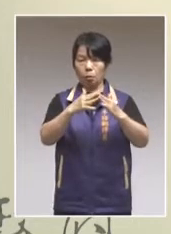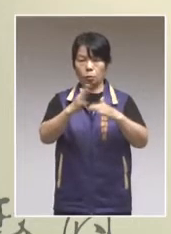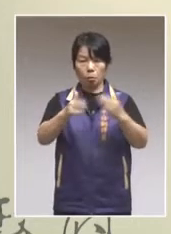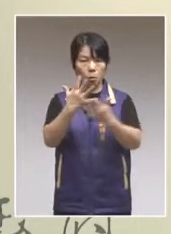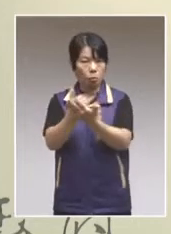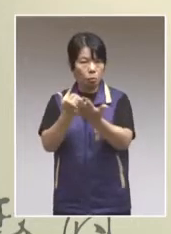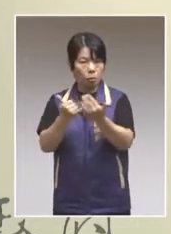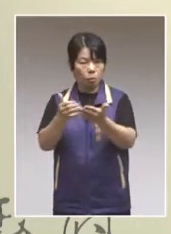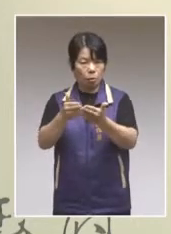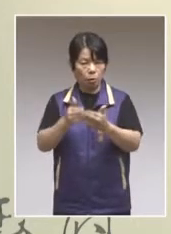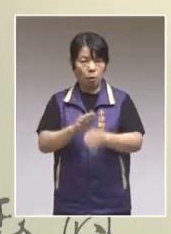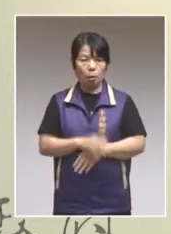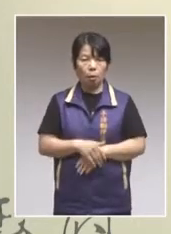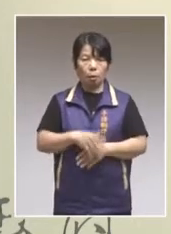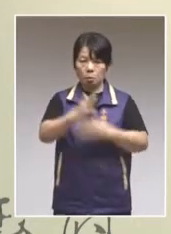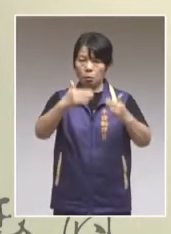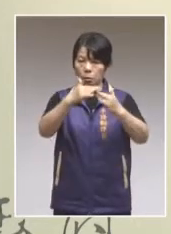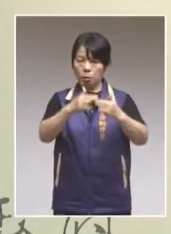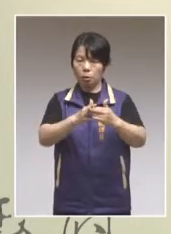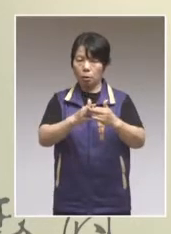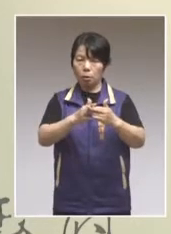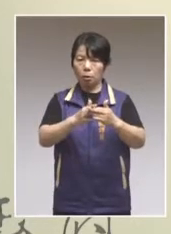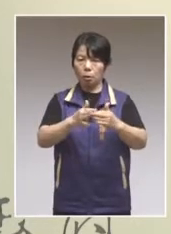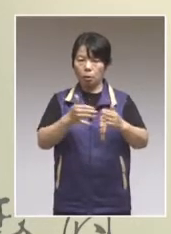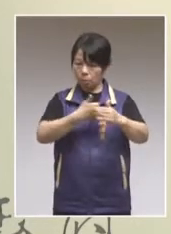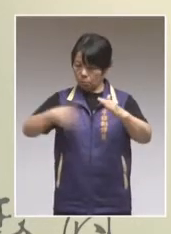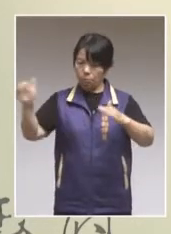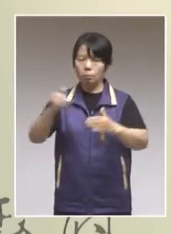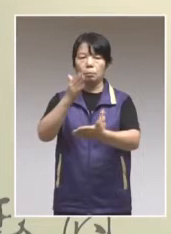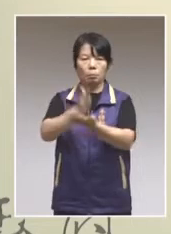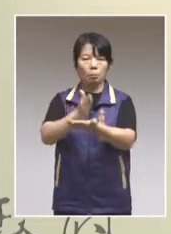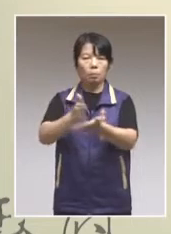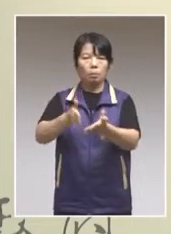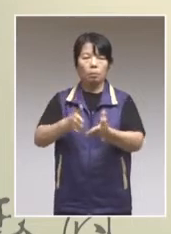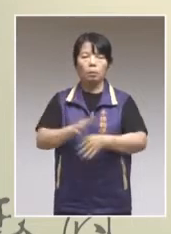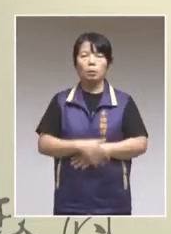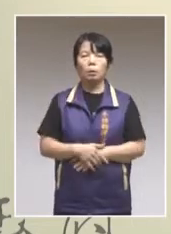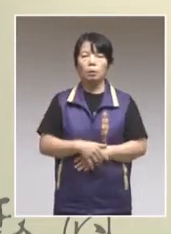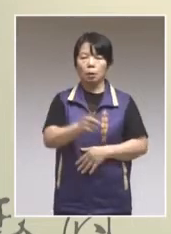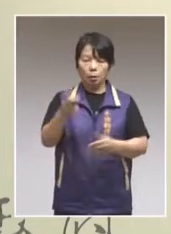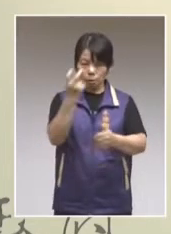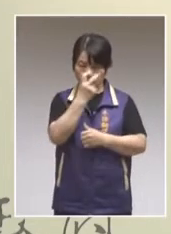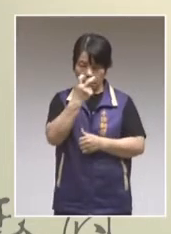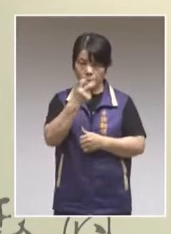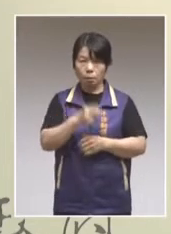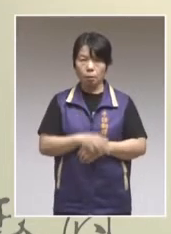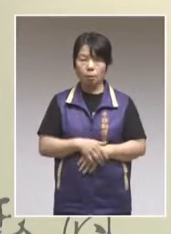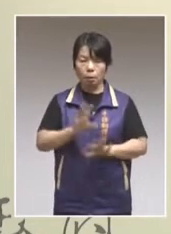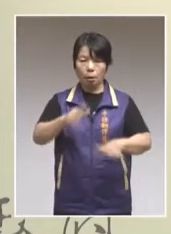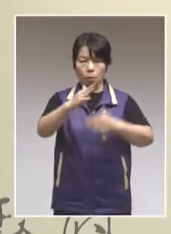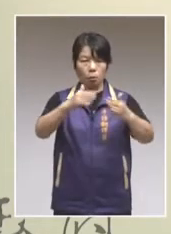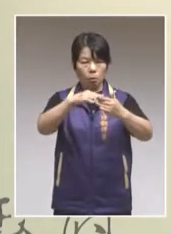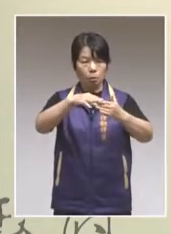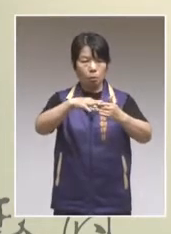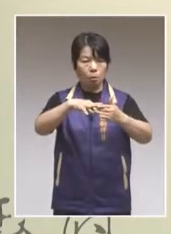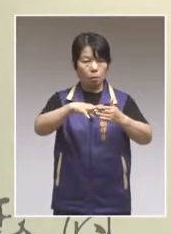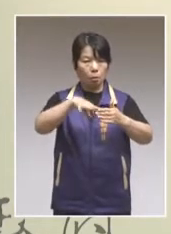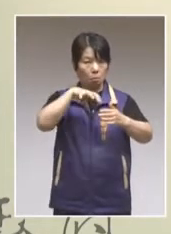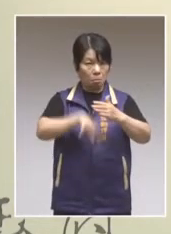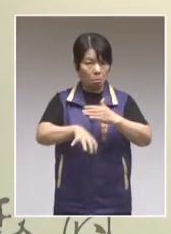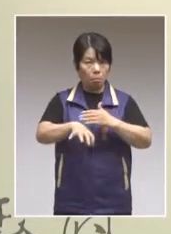要把在校的学生先从校园里面先让他离开，那离开之后采检才会知道说在这校园的环境里面